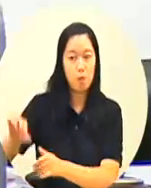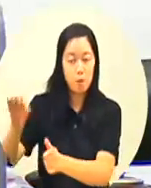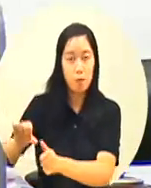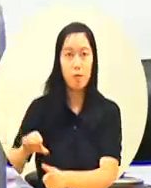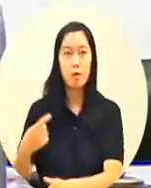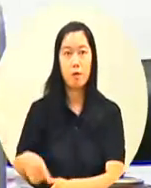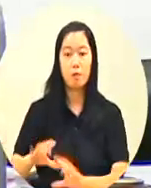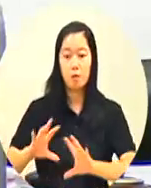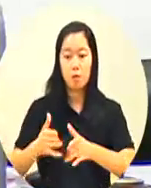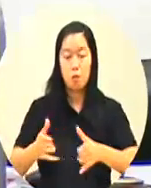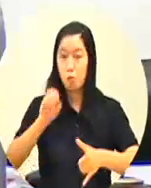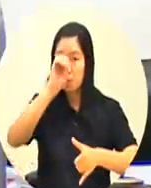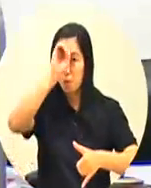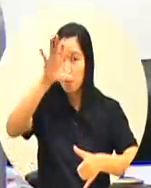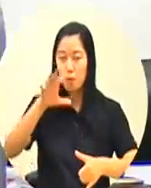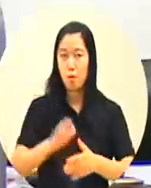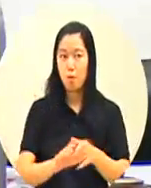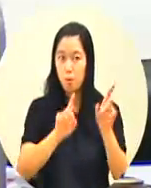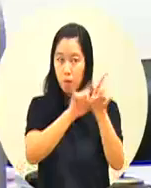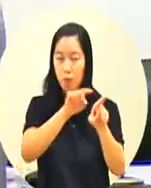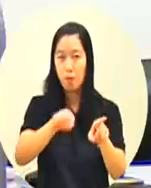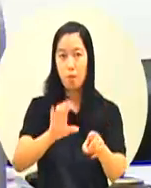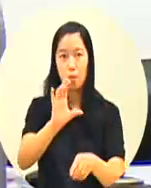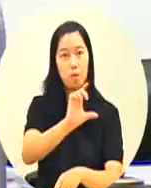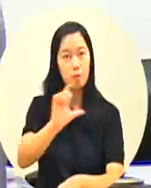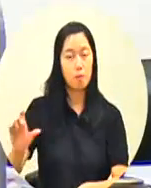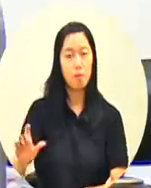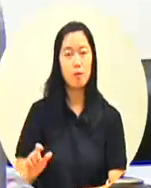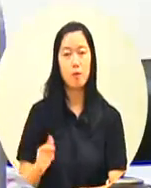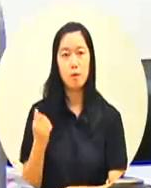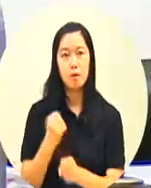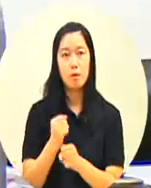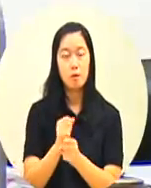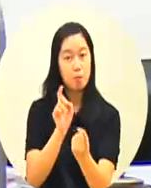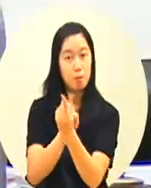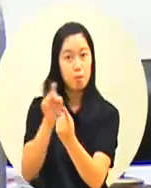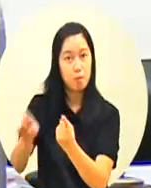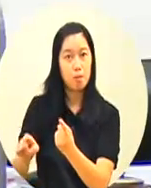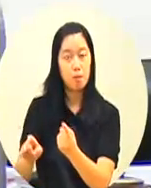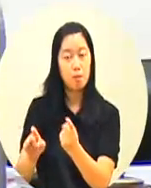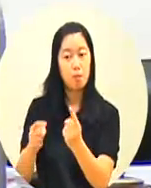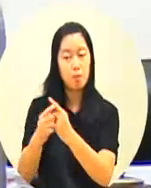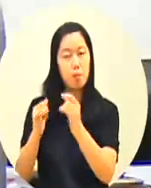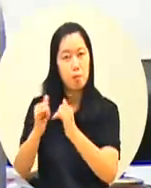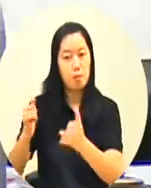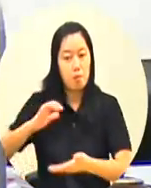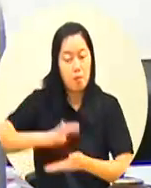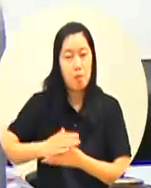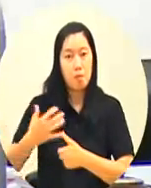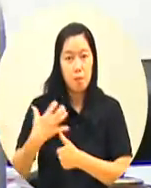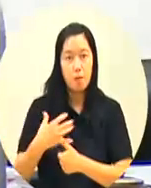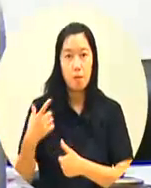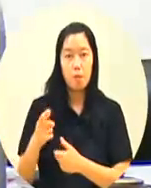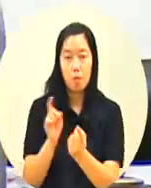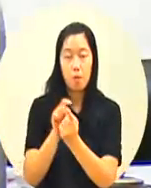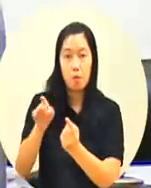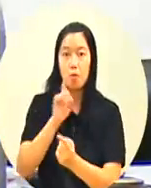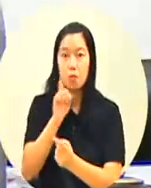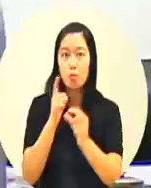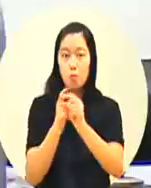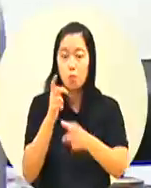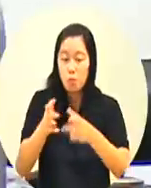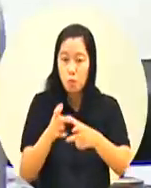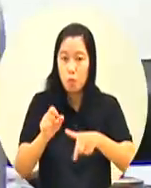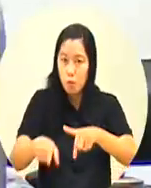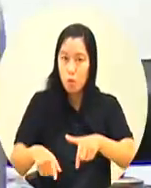期，其实用这个方式，他只能用这样的方式来去面对选民的压力，来面对大家说中油在这边污